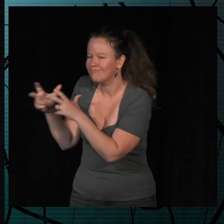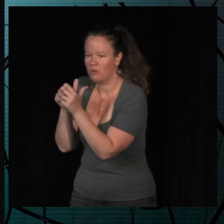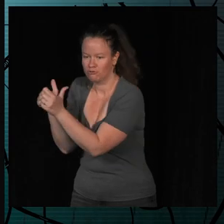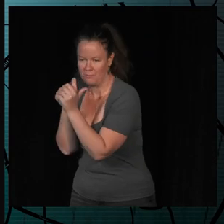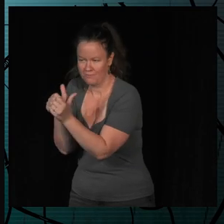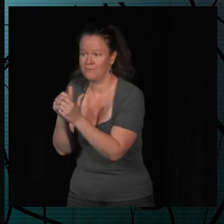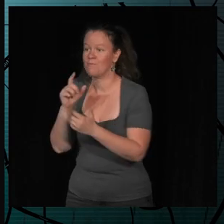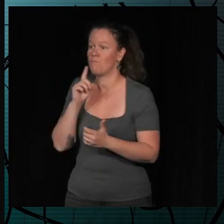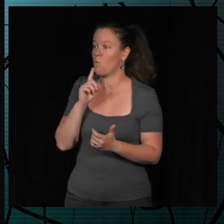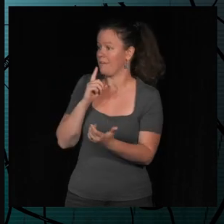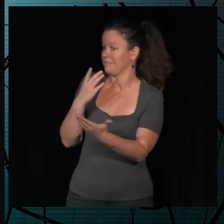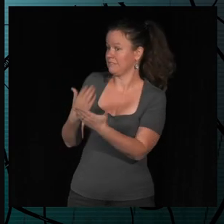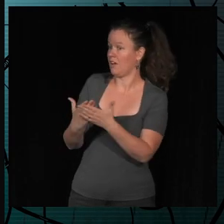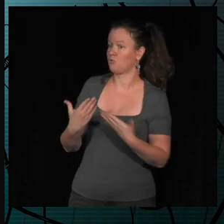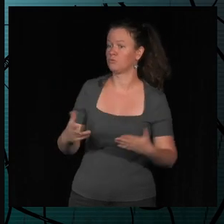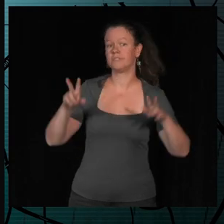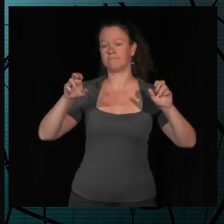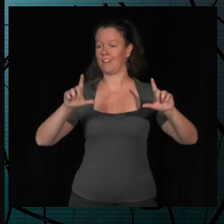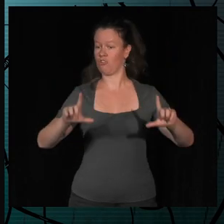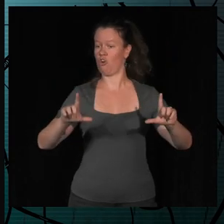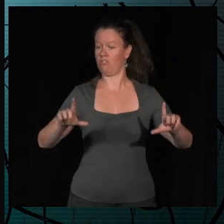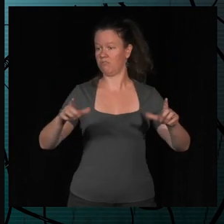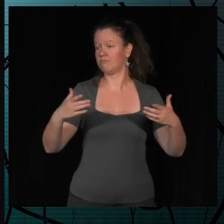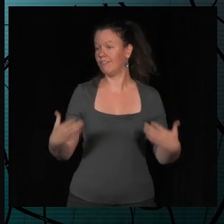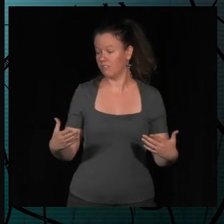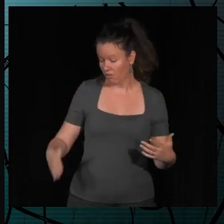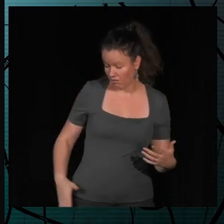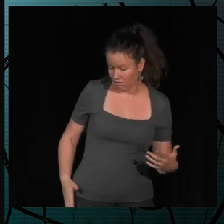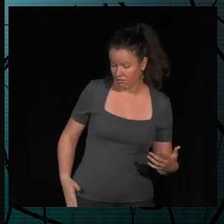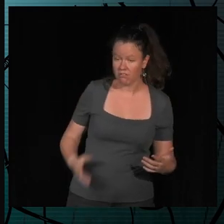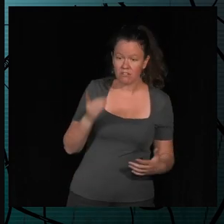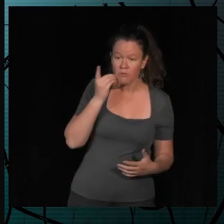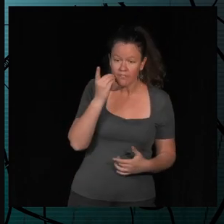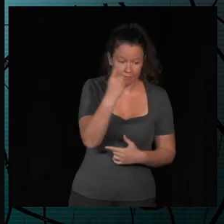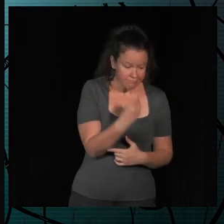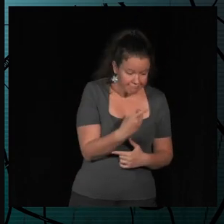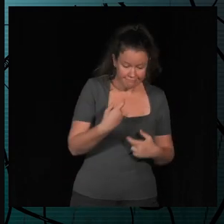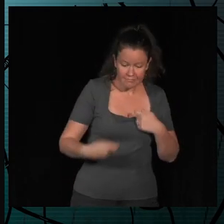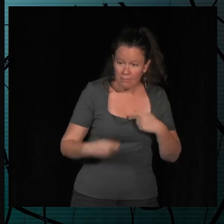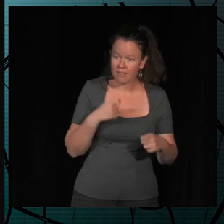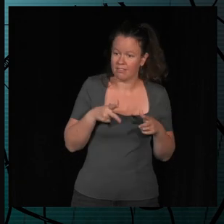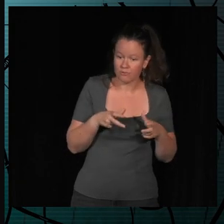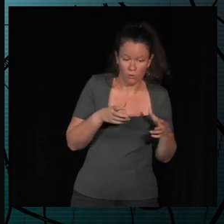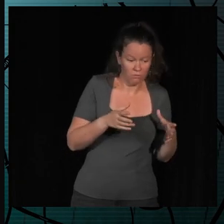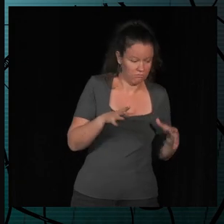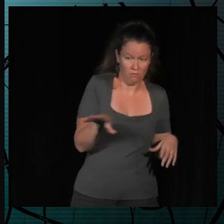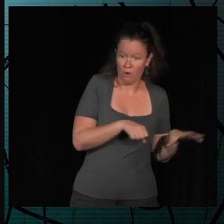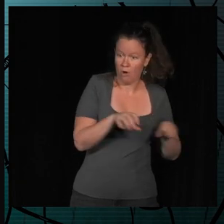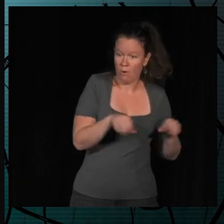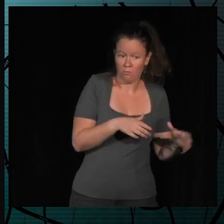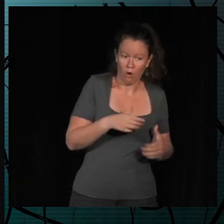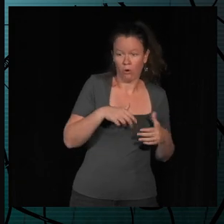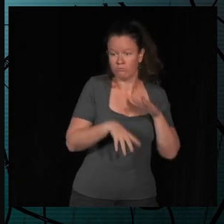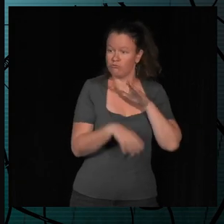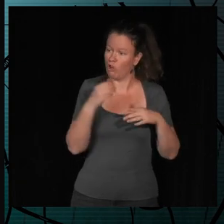aussi des écrans modernes c'est le fait qu'on puisse les déplacer aussi facilement les avoir avec soi en permanence et et j'ai